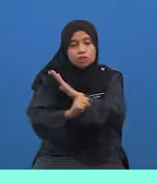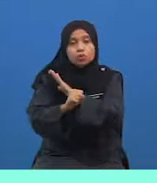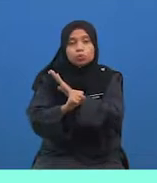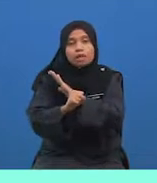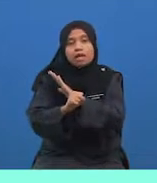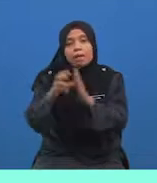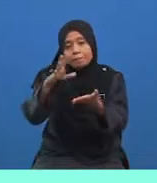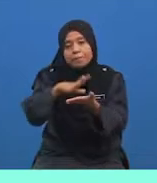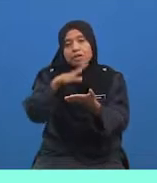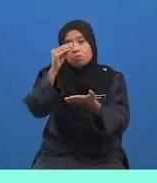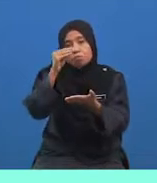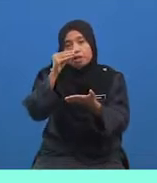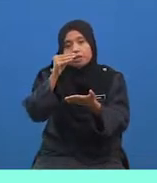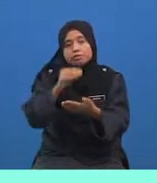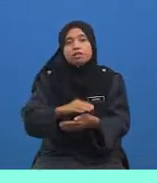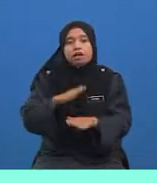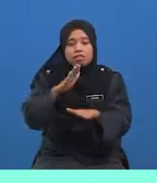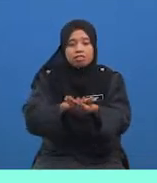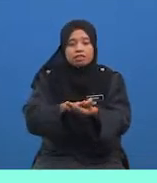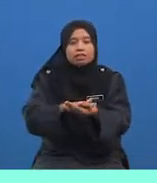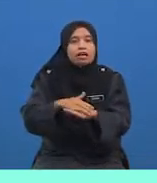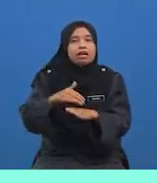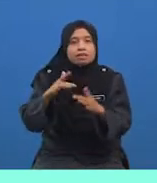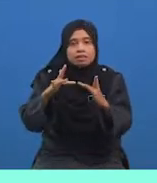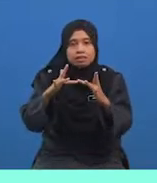data secara atas talian.